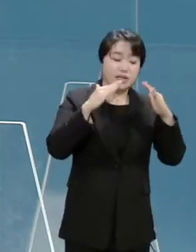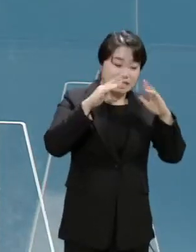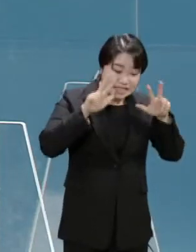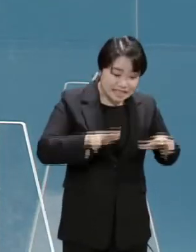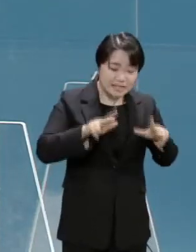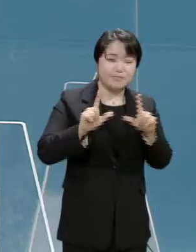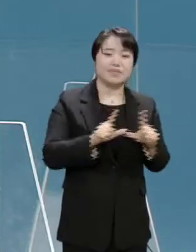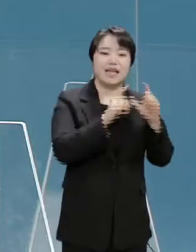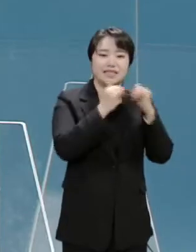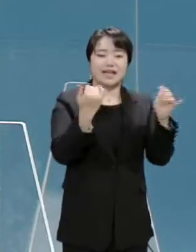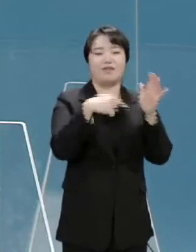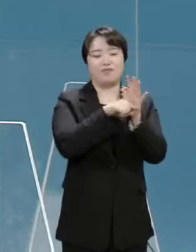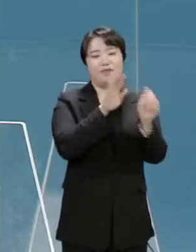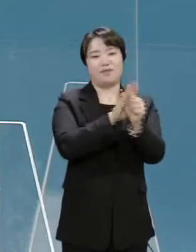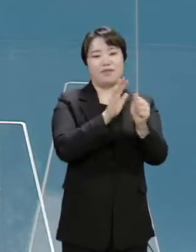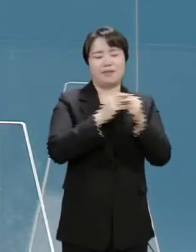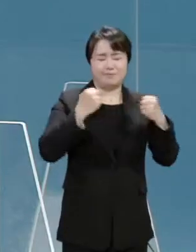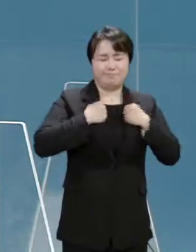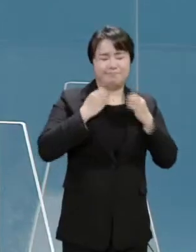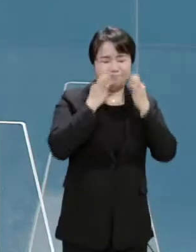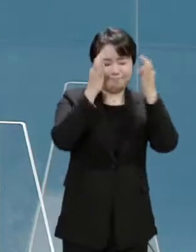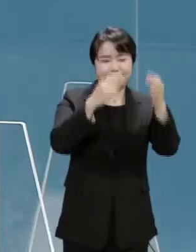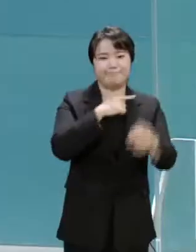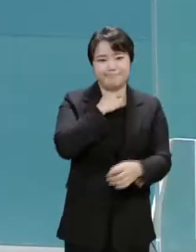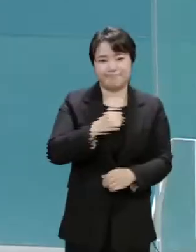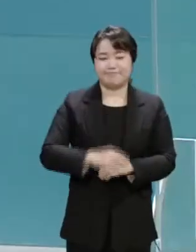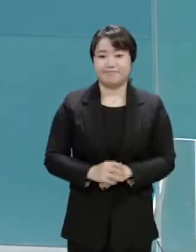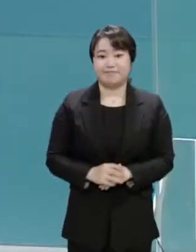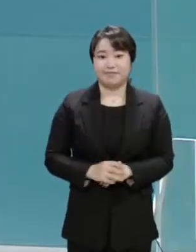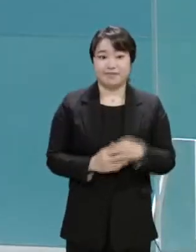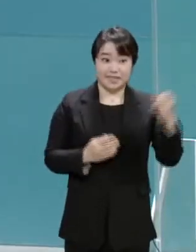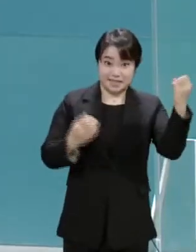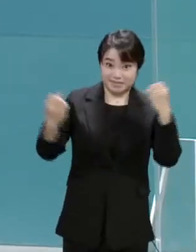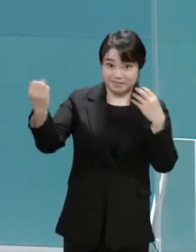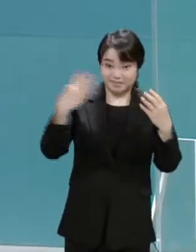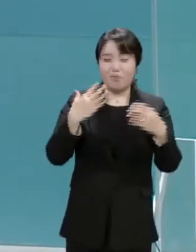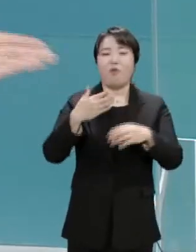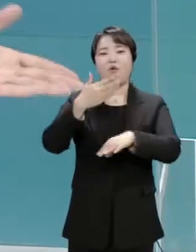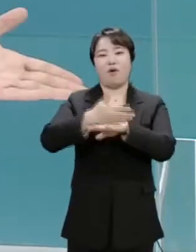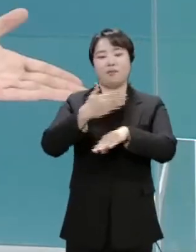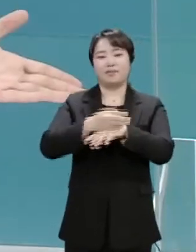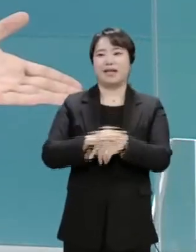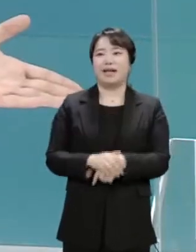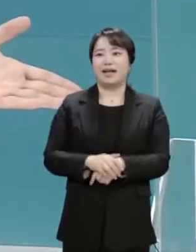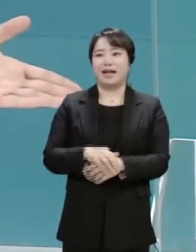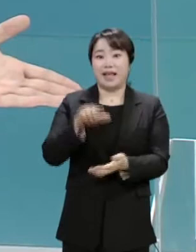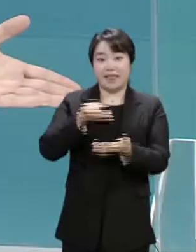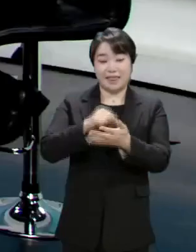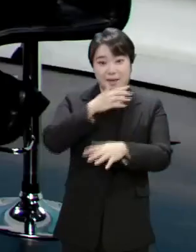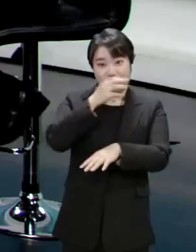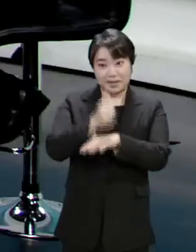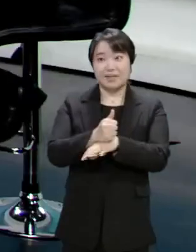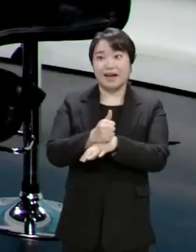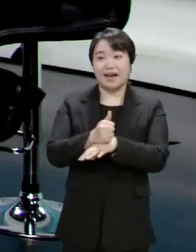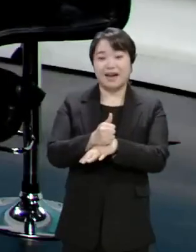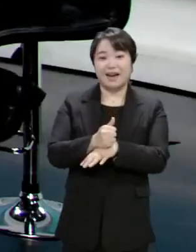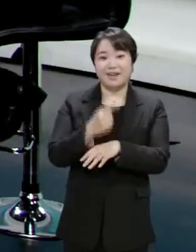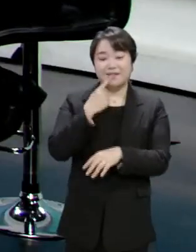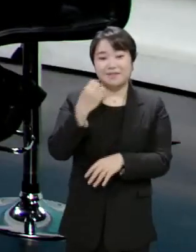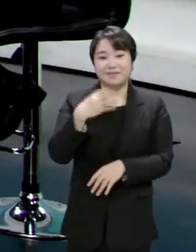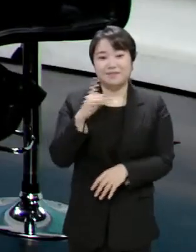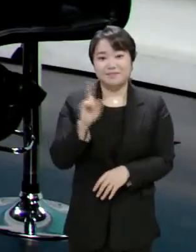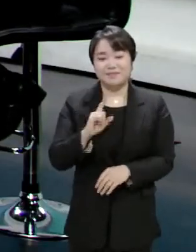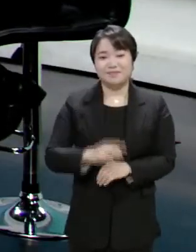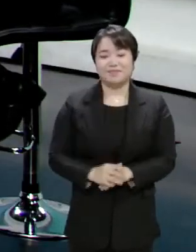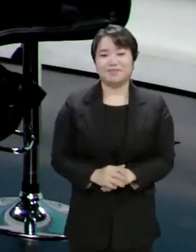위한 동네가 되도록 계속 힘쓰겠습니다. 네. 두 분 의견 잘 들었습니다. 짧게 그래도 답변 방향성을 네, 좀 진단해